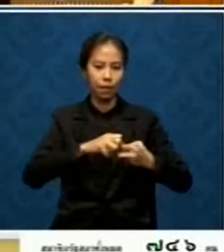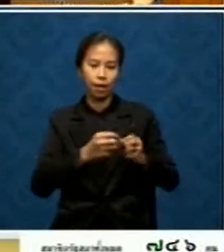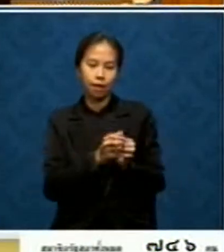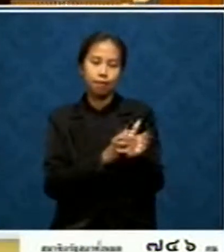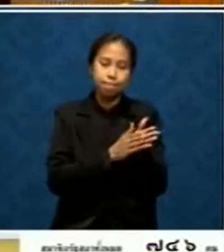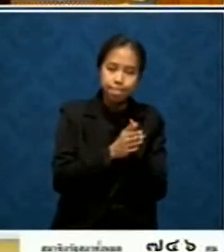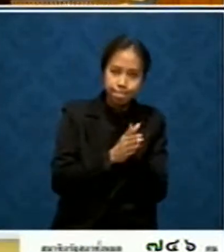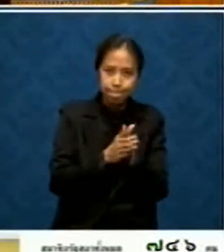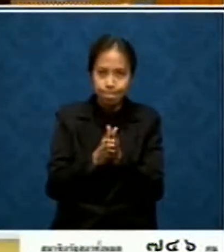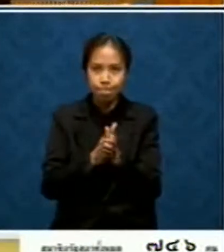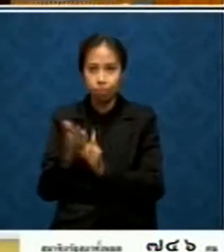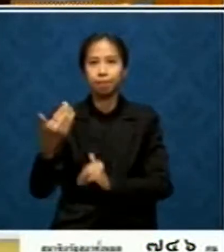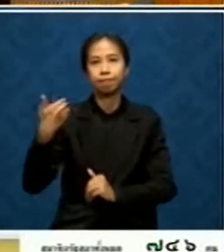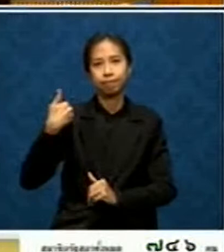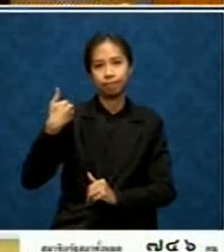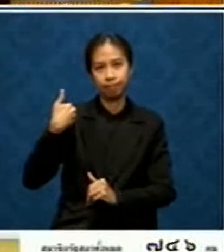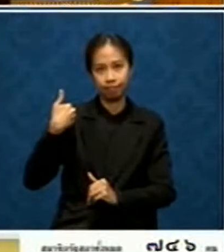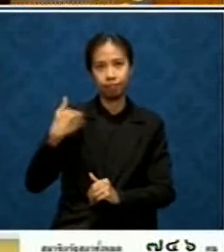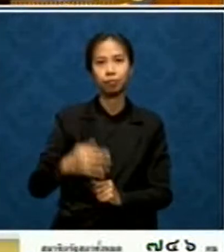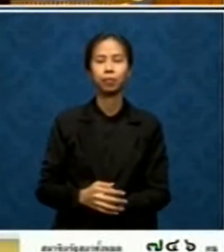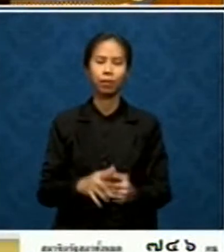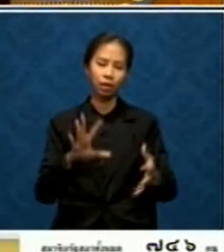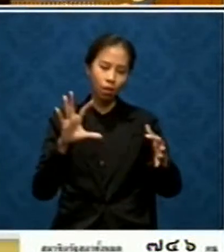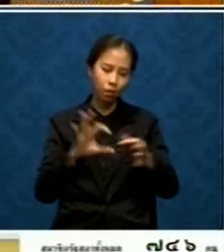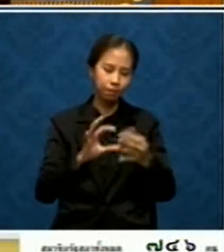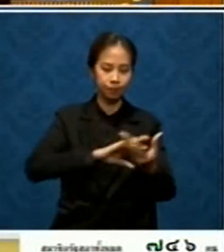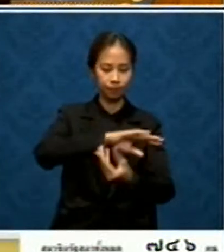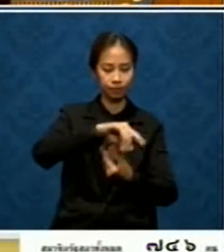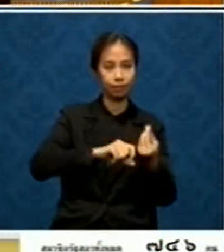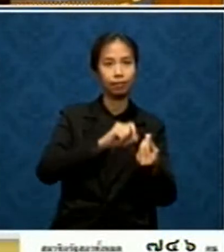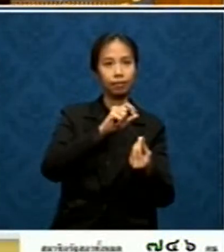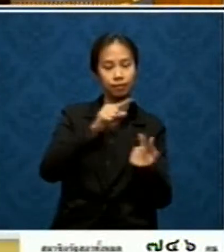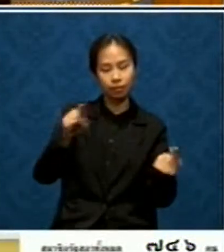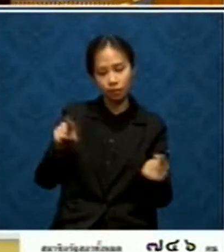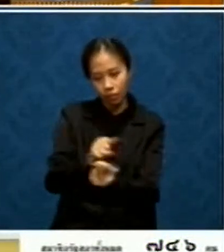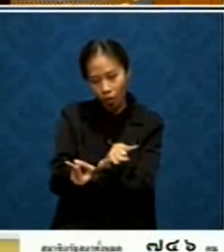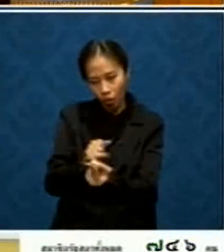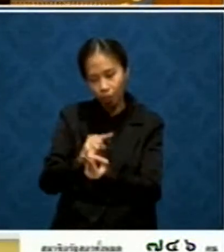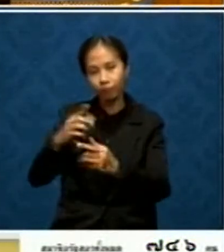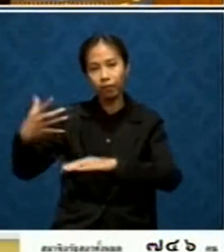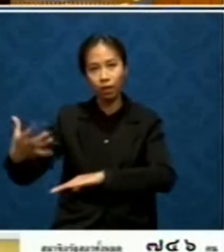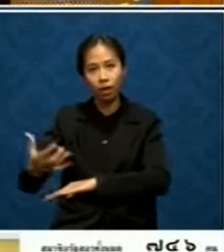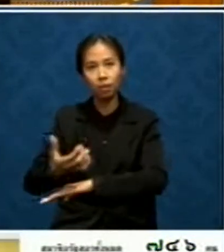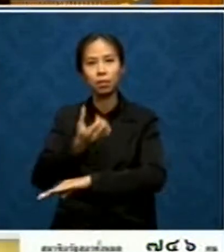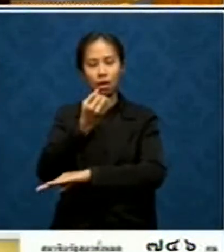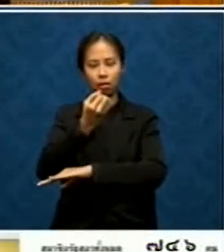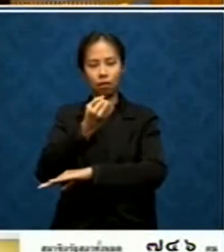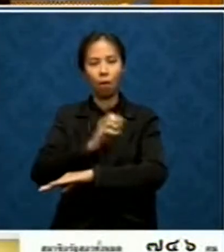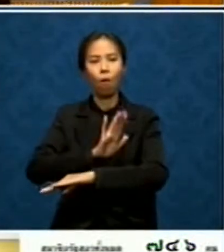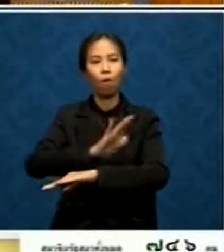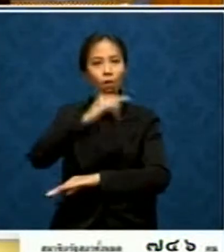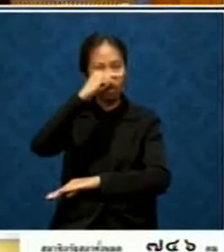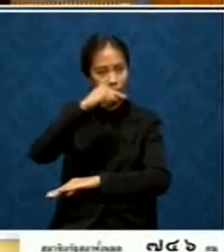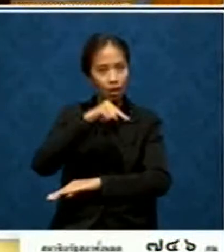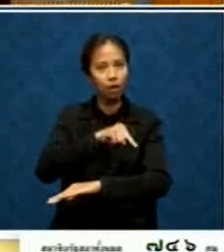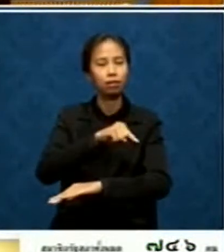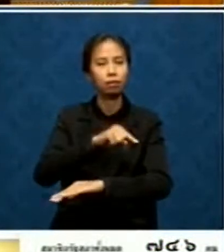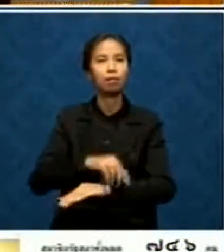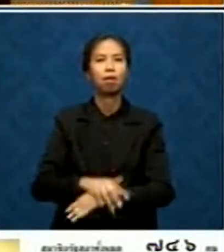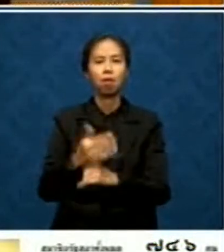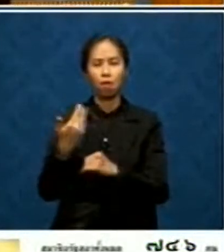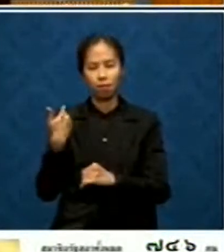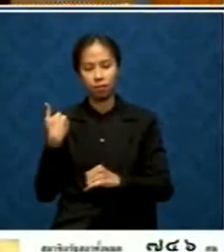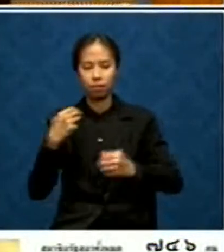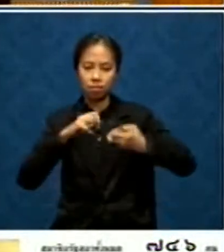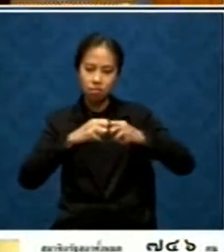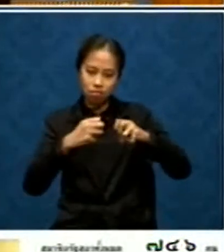ญทั้งในเชิงเศรษฐกิจสังคมและการเมืองภายในประเทศซึ่งถูกซ้ำ